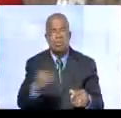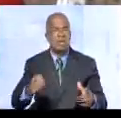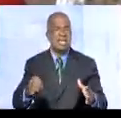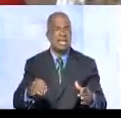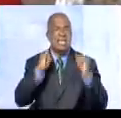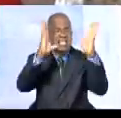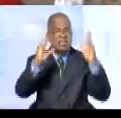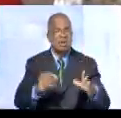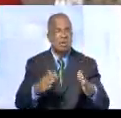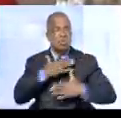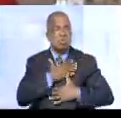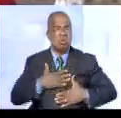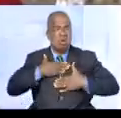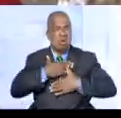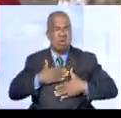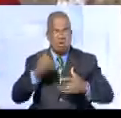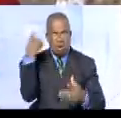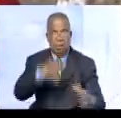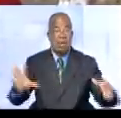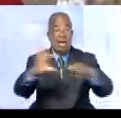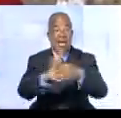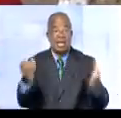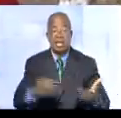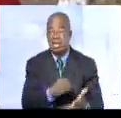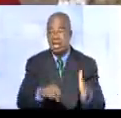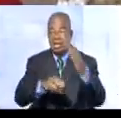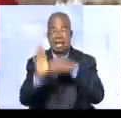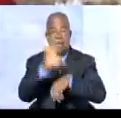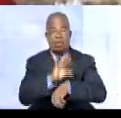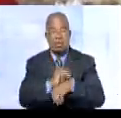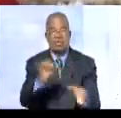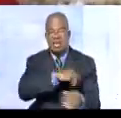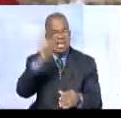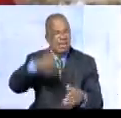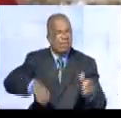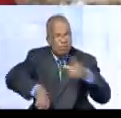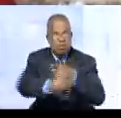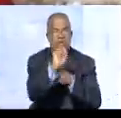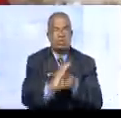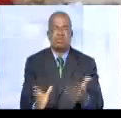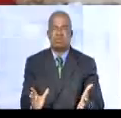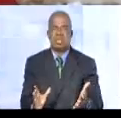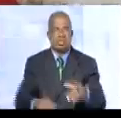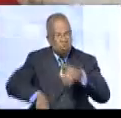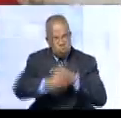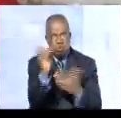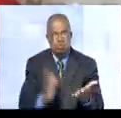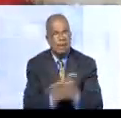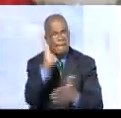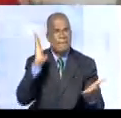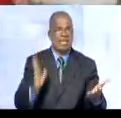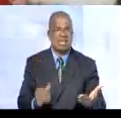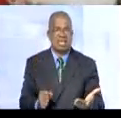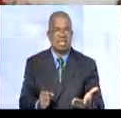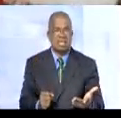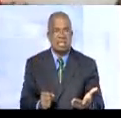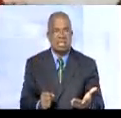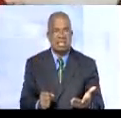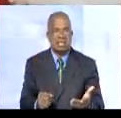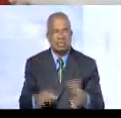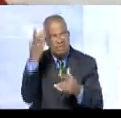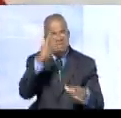la réconciliation de la Côte d'Ivoire, pour que la paix revienne en Côte d'Ivoire. Ils n'ont qu'à pouvoir jouer comme ils ont l'habitude de faire pour faire plaisir à